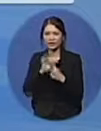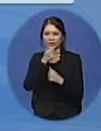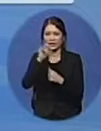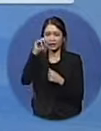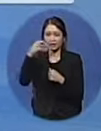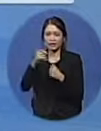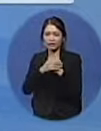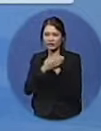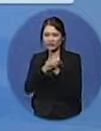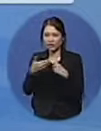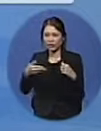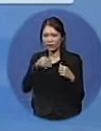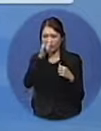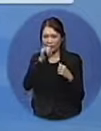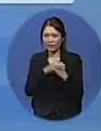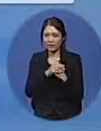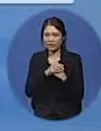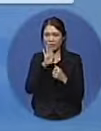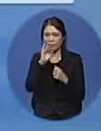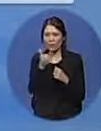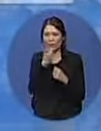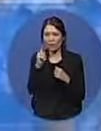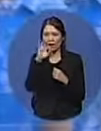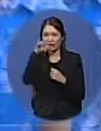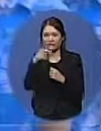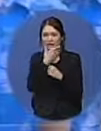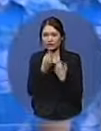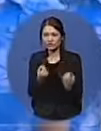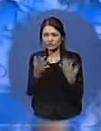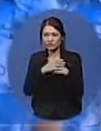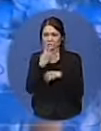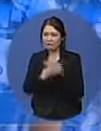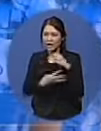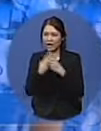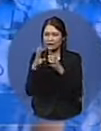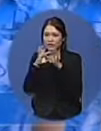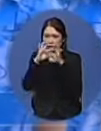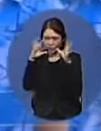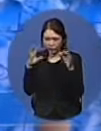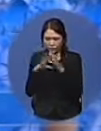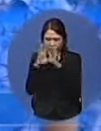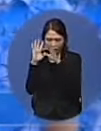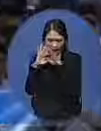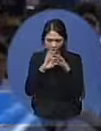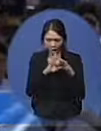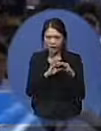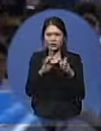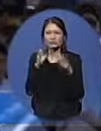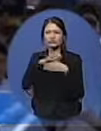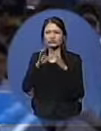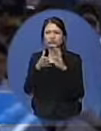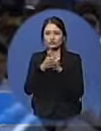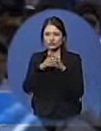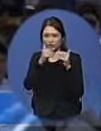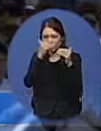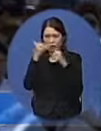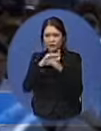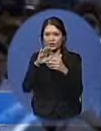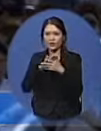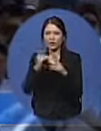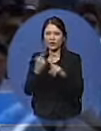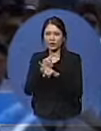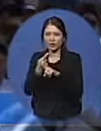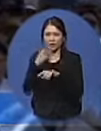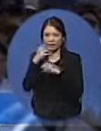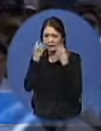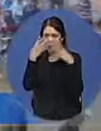일원에서 열립니다. 봉화 은어축제는 지난 4년간 문화체육관광부 선정 유망축제에서 새로운